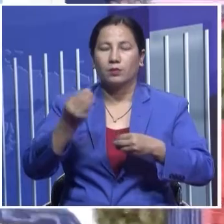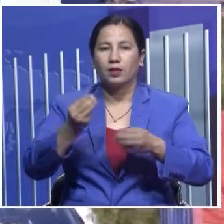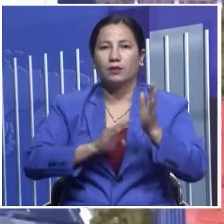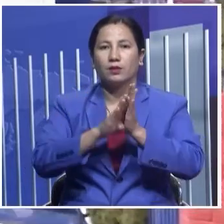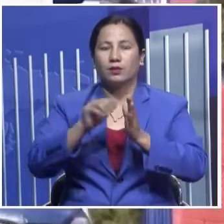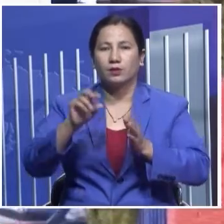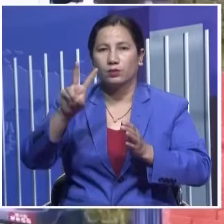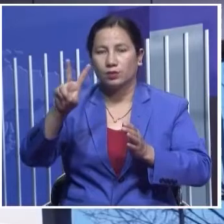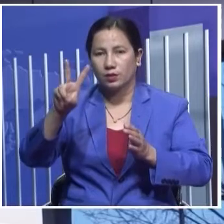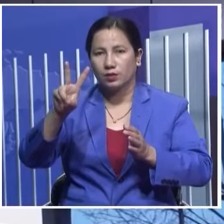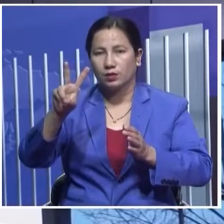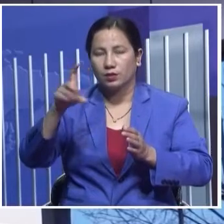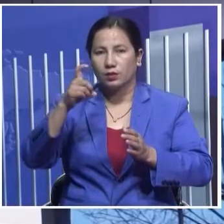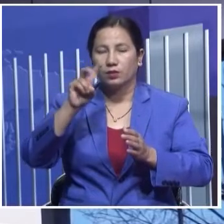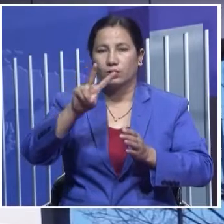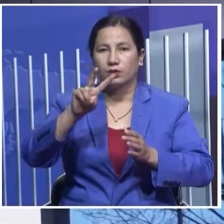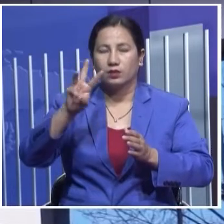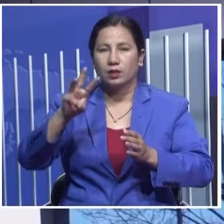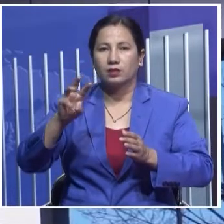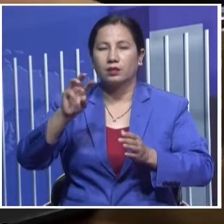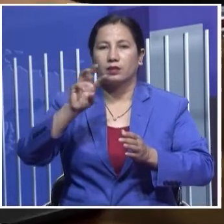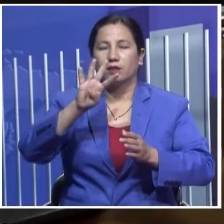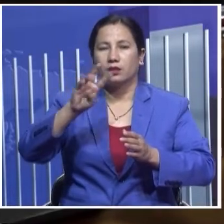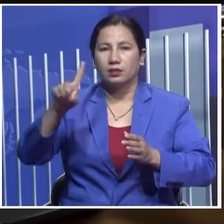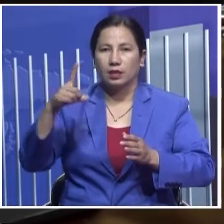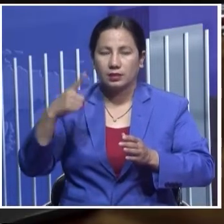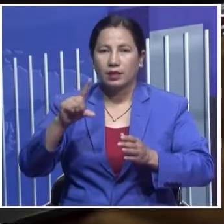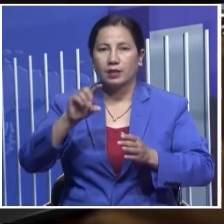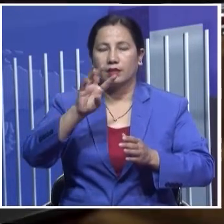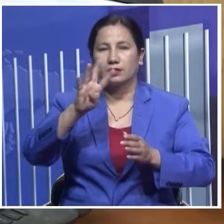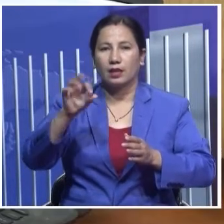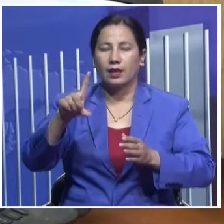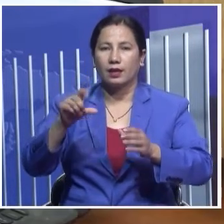छ। 223 वटा कम्पनीको 41,40,000 कित्ता शेयर